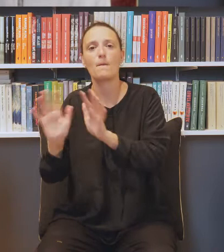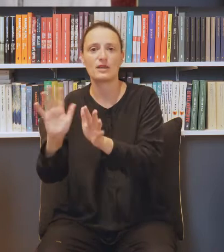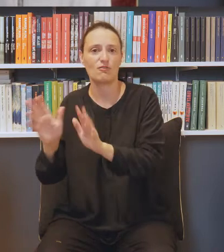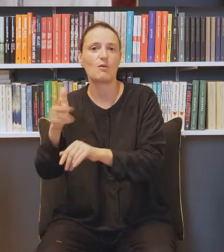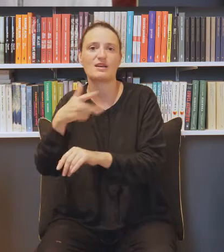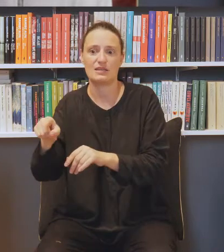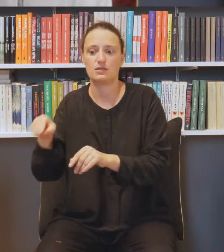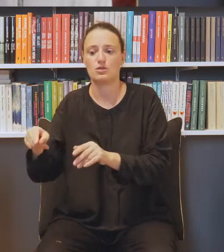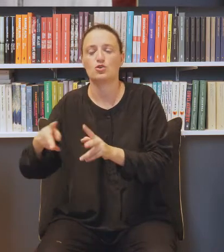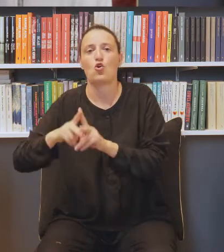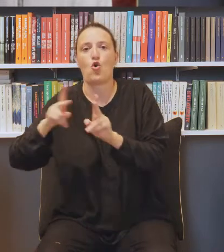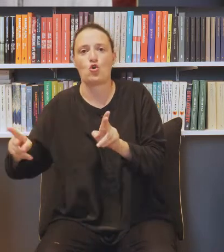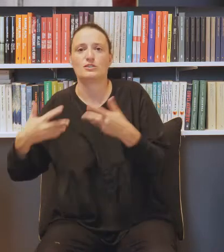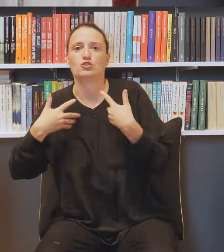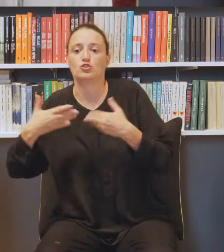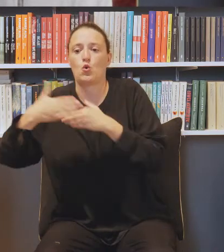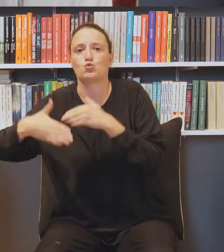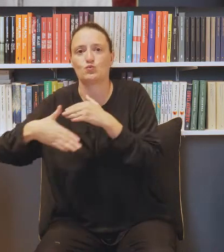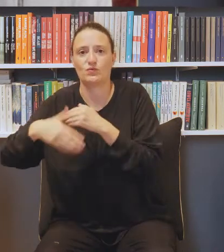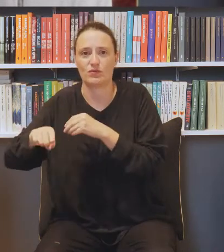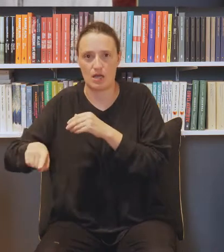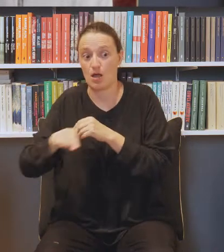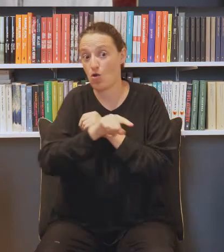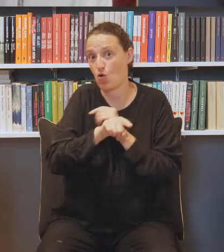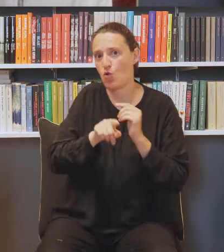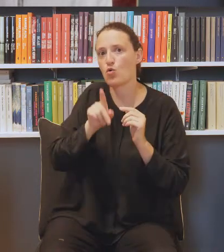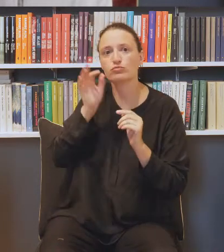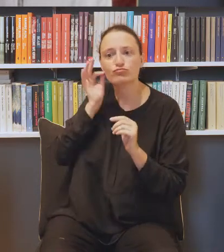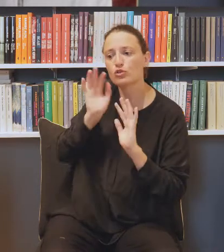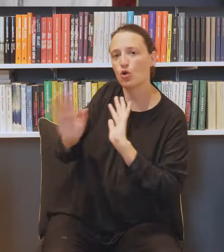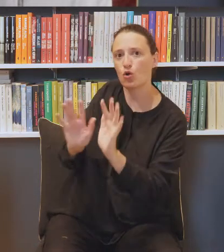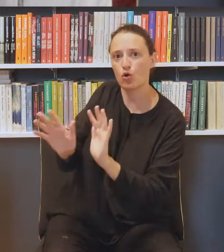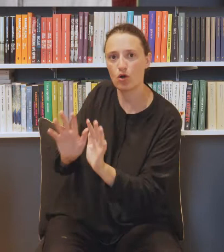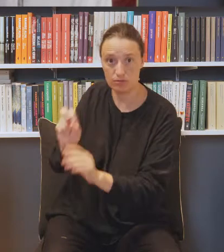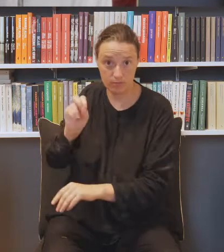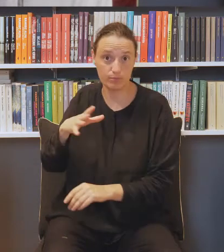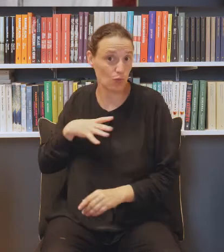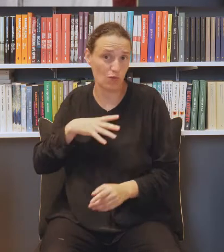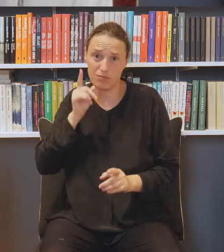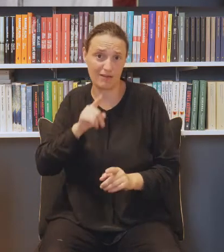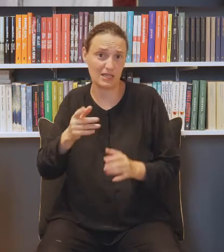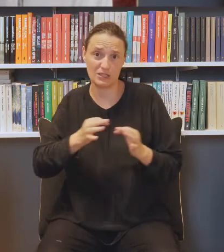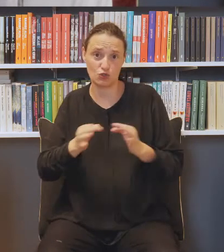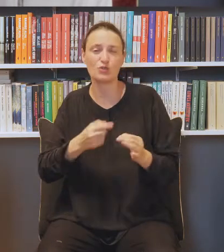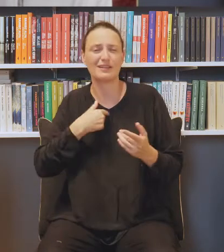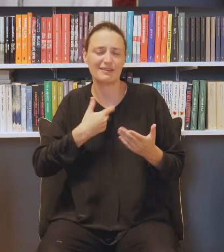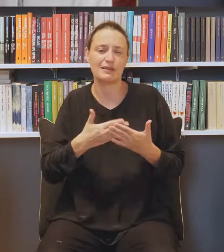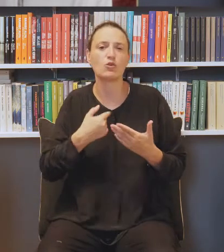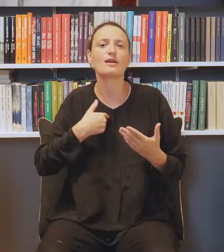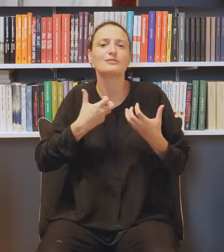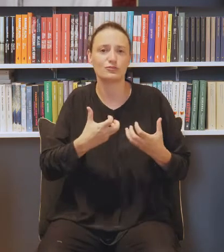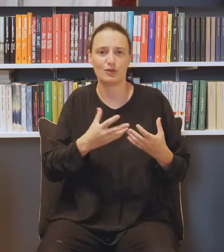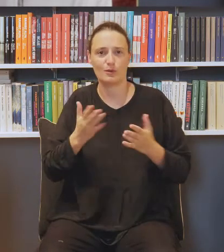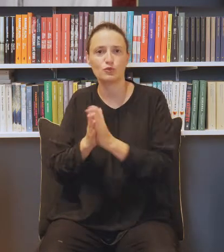Tak spodobała mi się ta historia, że po prostu musiałem zawrzeć ją w książce i uznałem, że to jest po prostu taka historia, która coś też mówi o